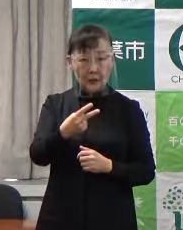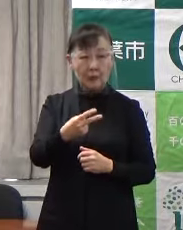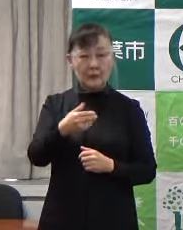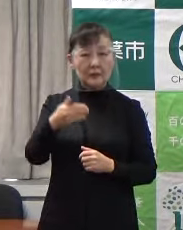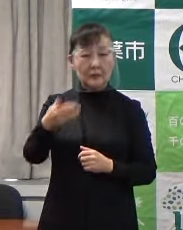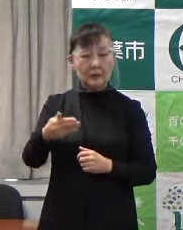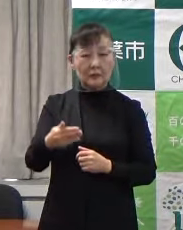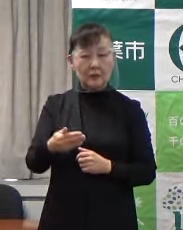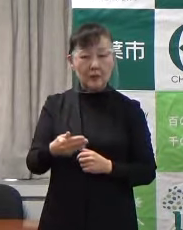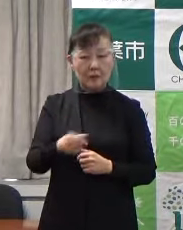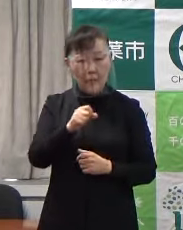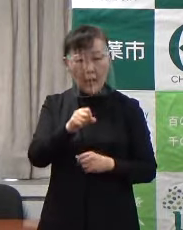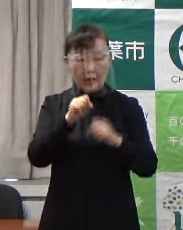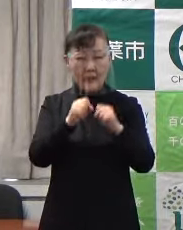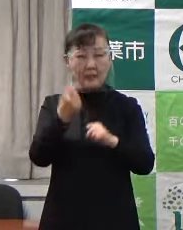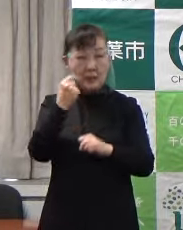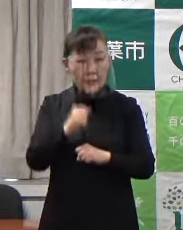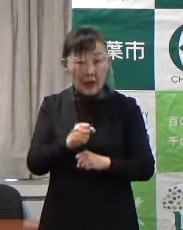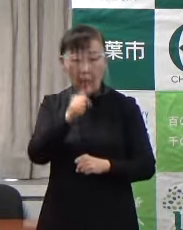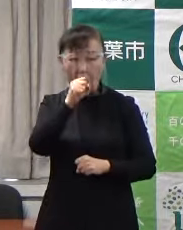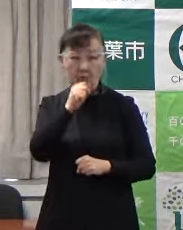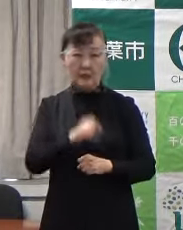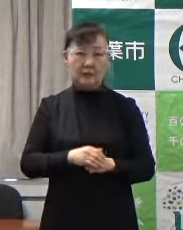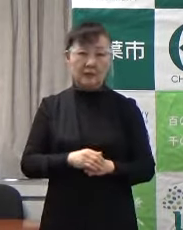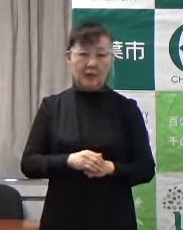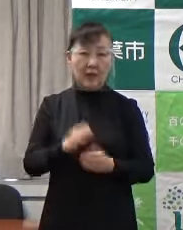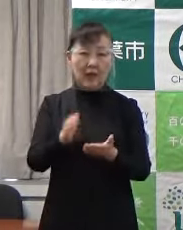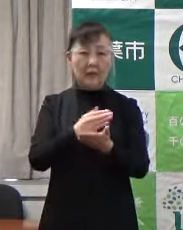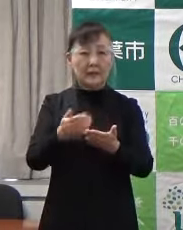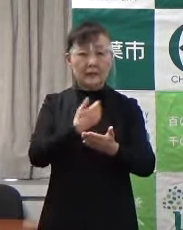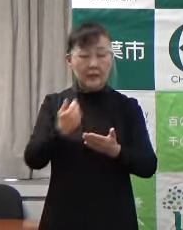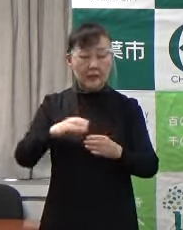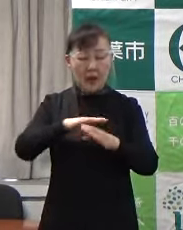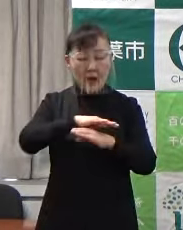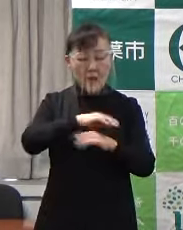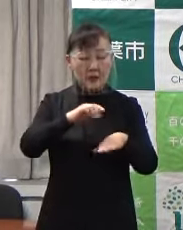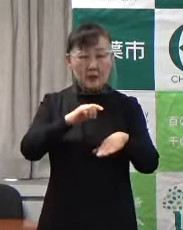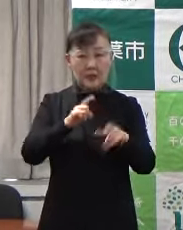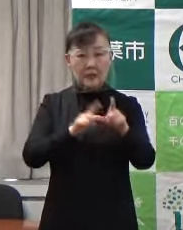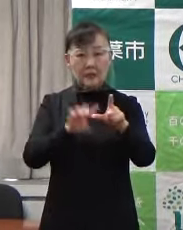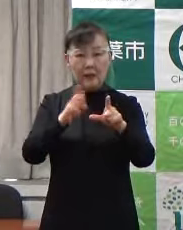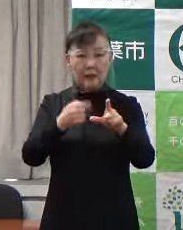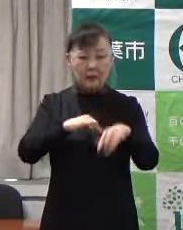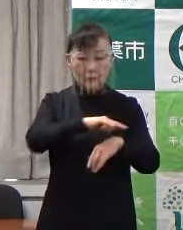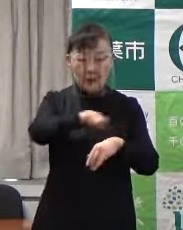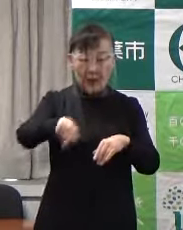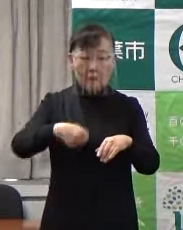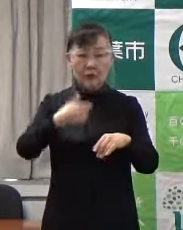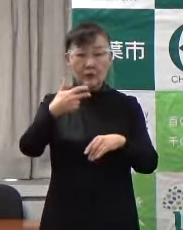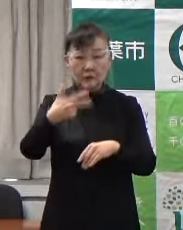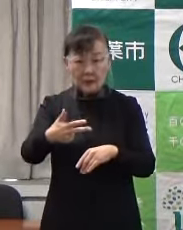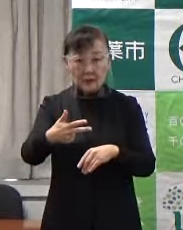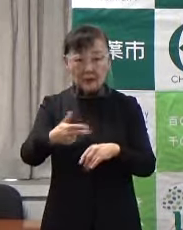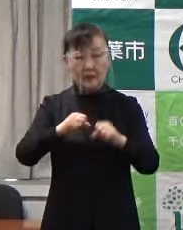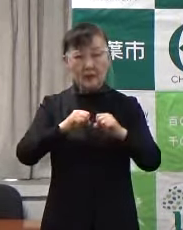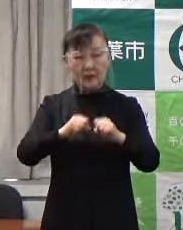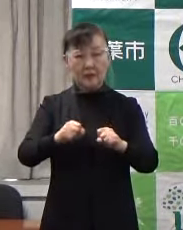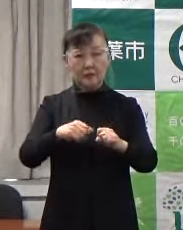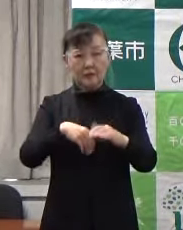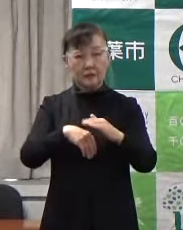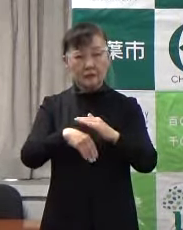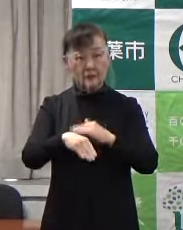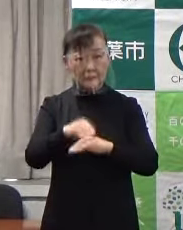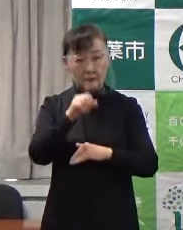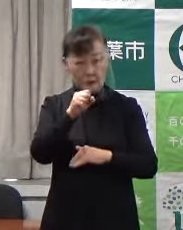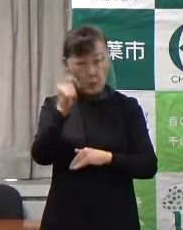だというふうに判断できれば、我々としては全市展開をしたいというふうに思っています。